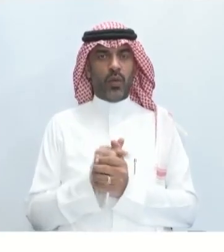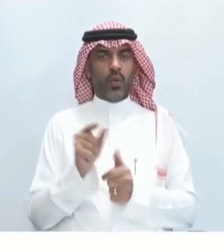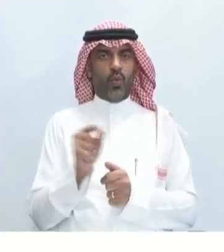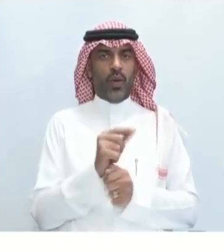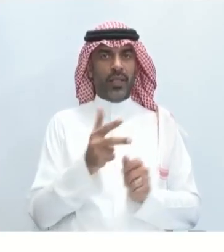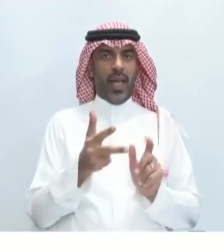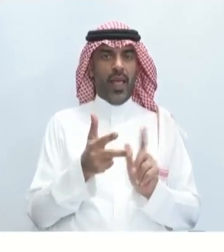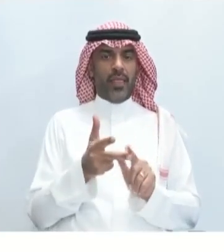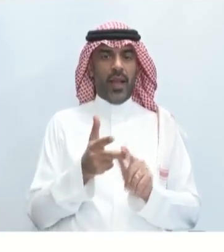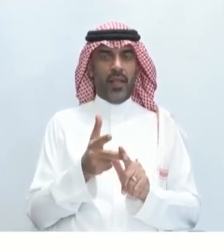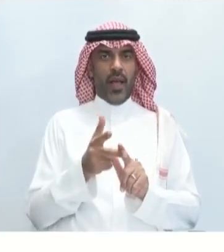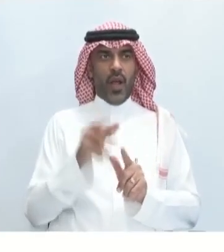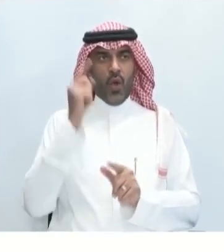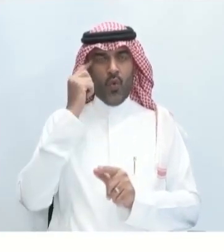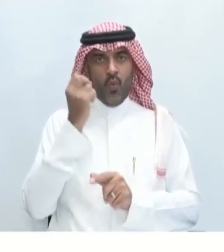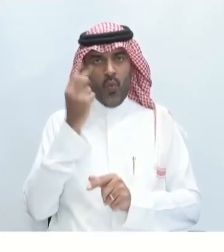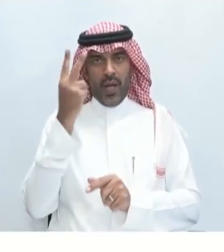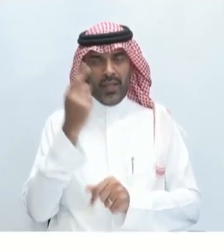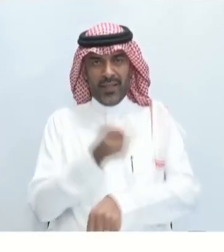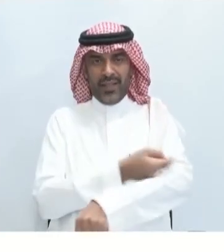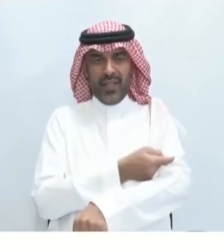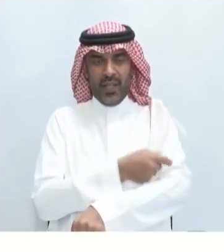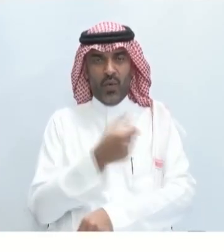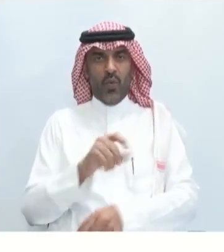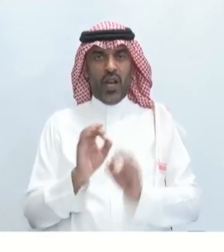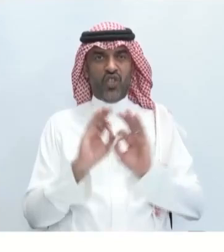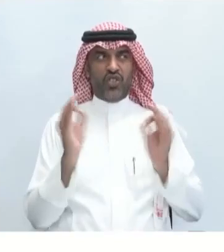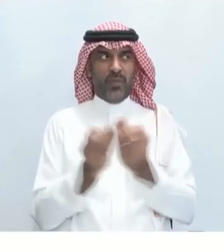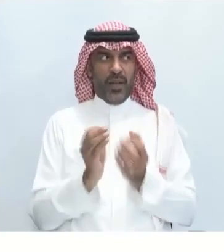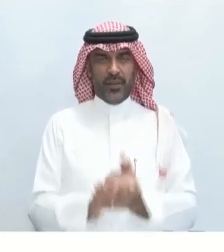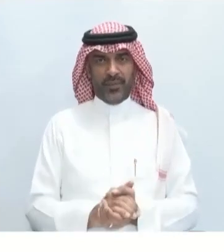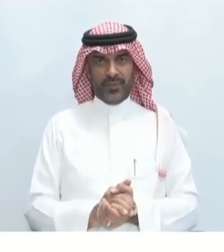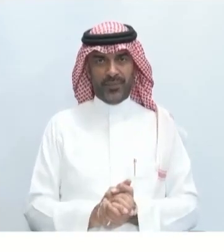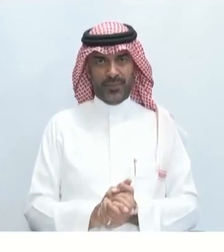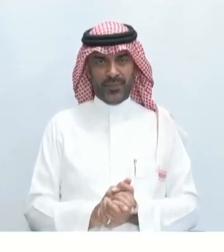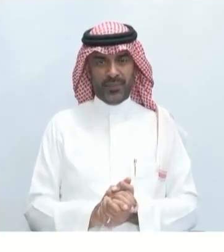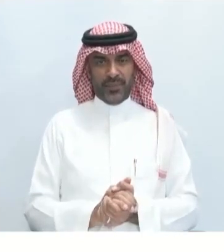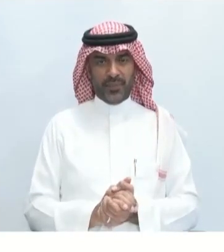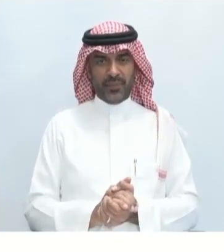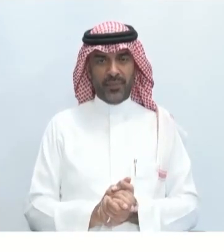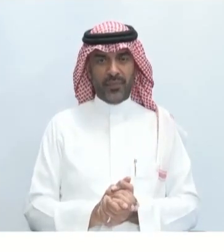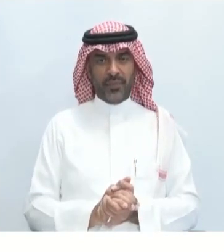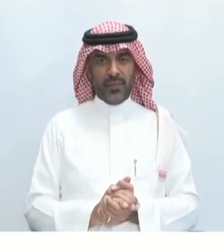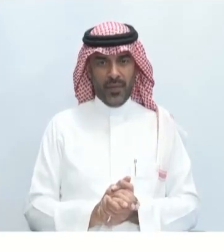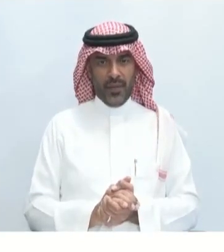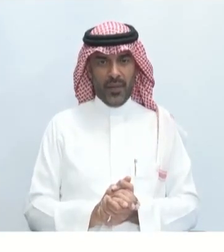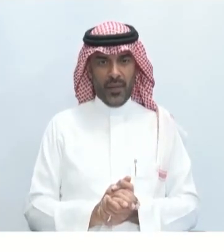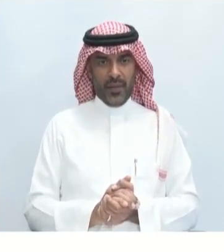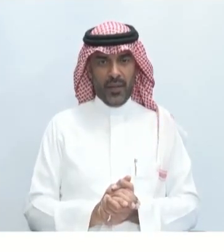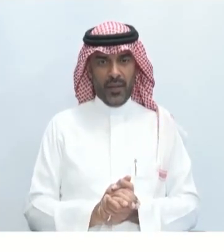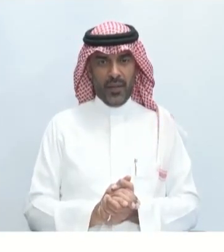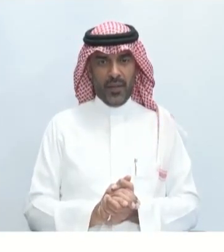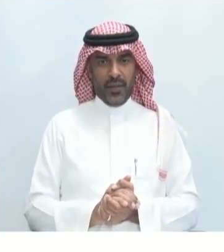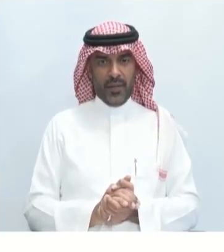الثالثه التي هي بعنوان الوعي الصحي والاجتماعي الاهداف التعليميه لهذا الدرس